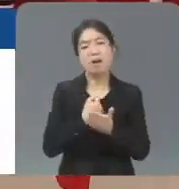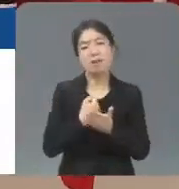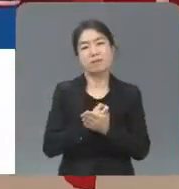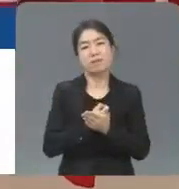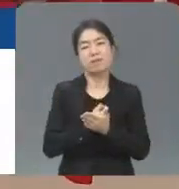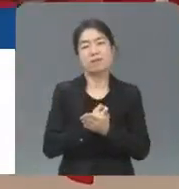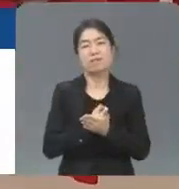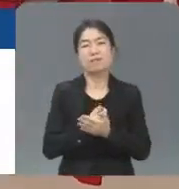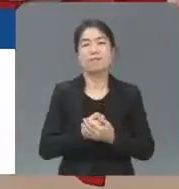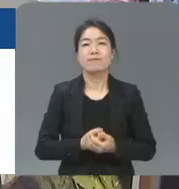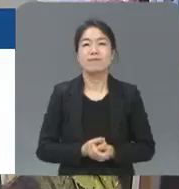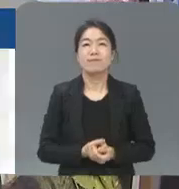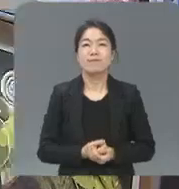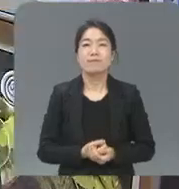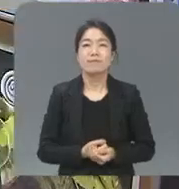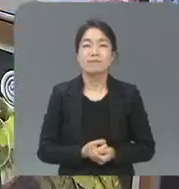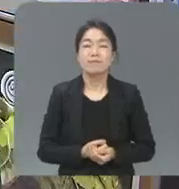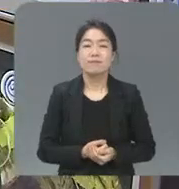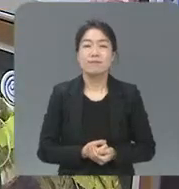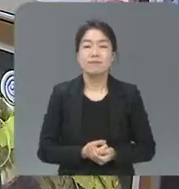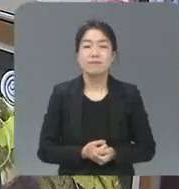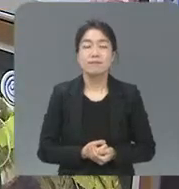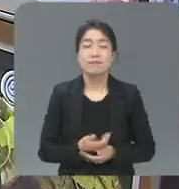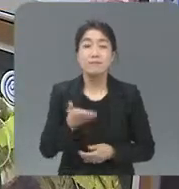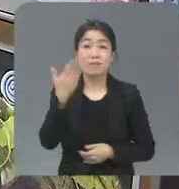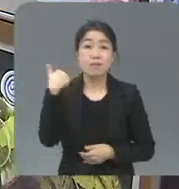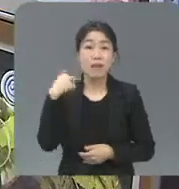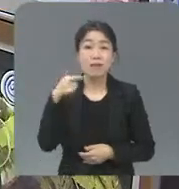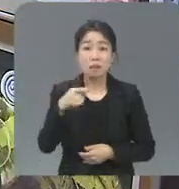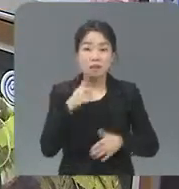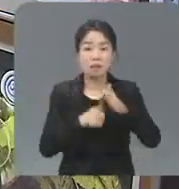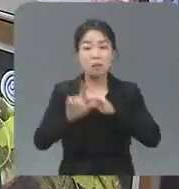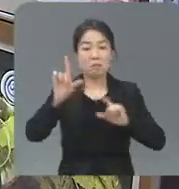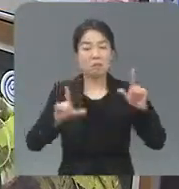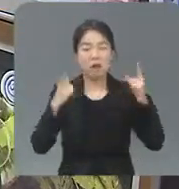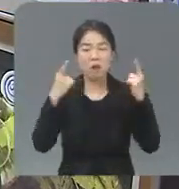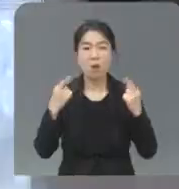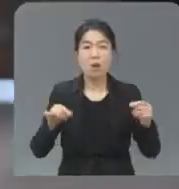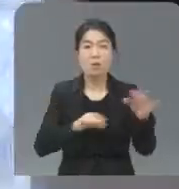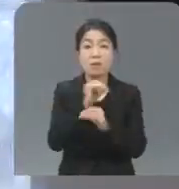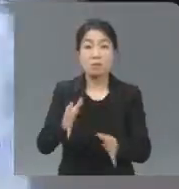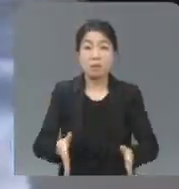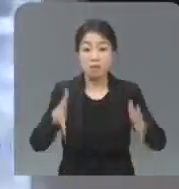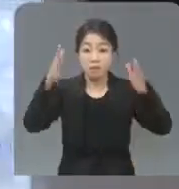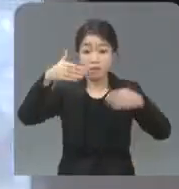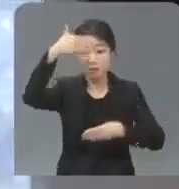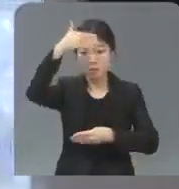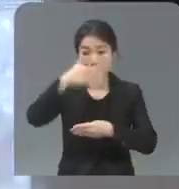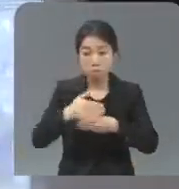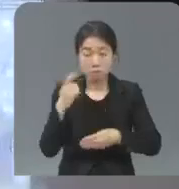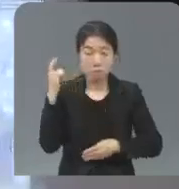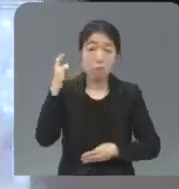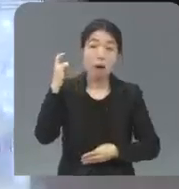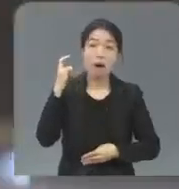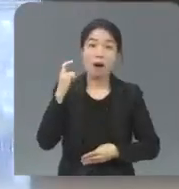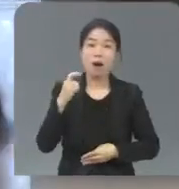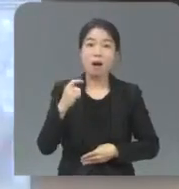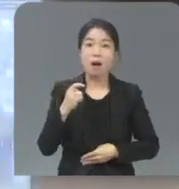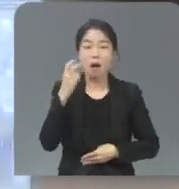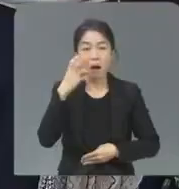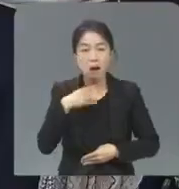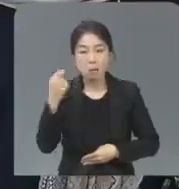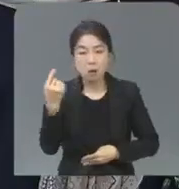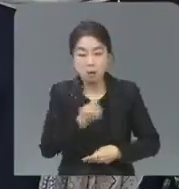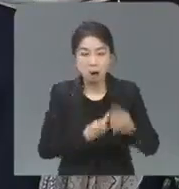아쉽고 서운합니다. 한때 동성로의 상징과도 같았던 백화점이 문을 닫는다는 소식에 일부러